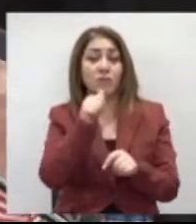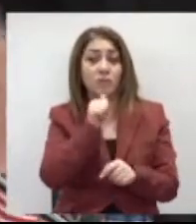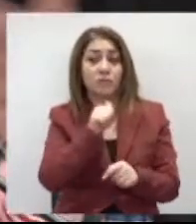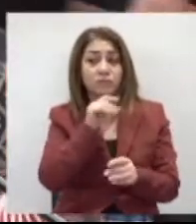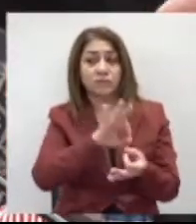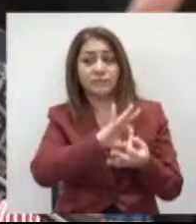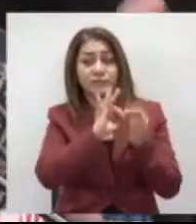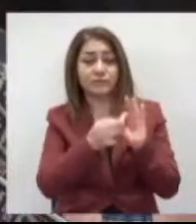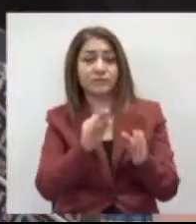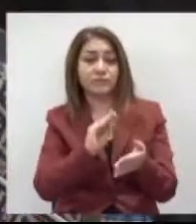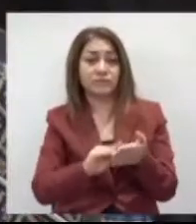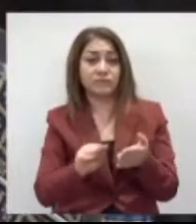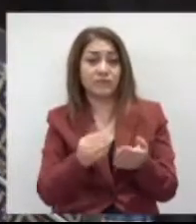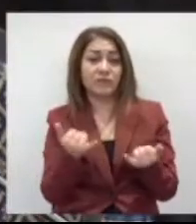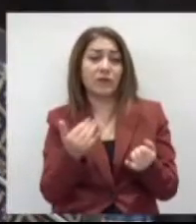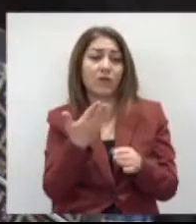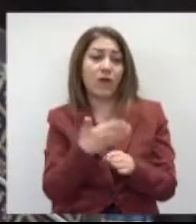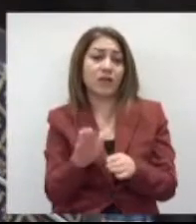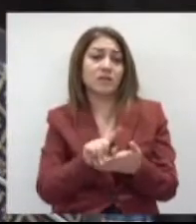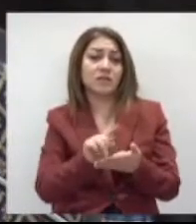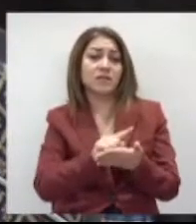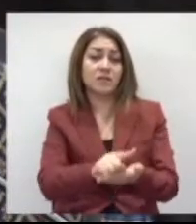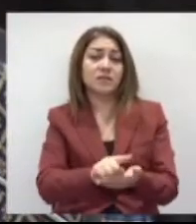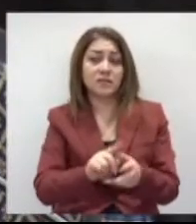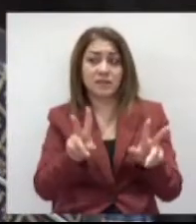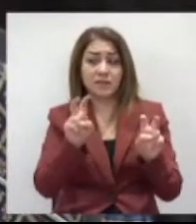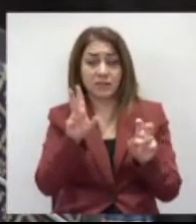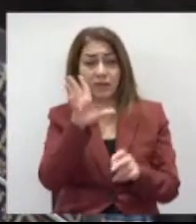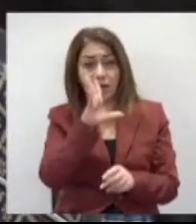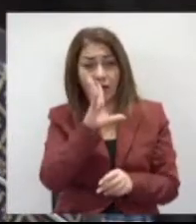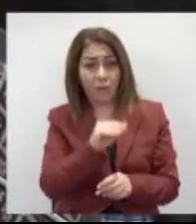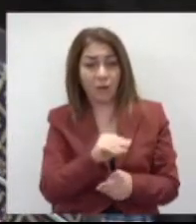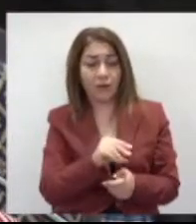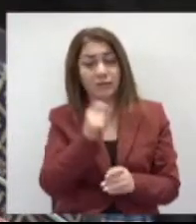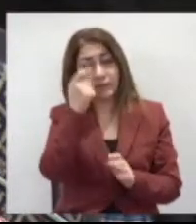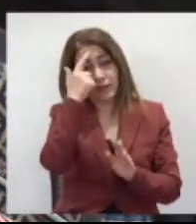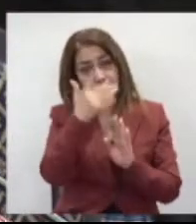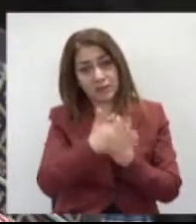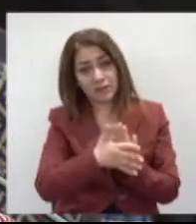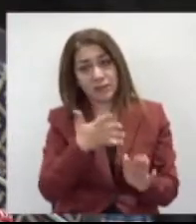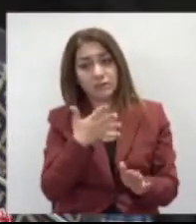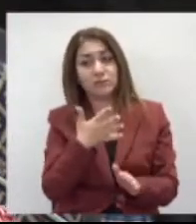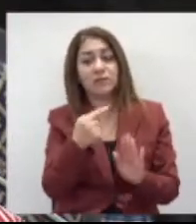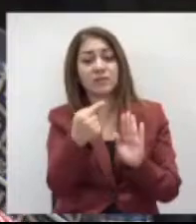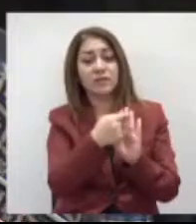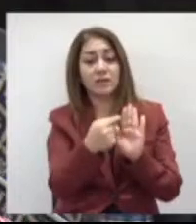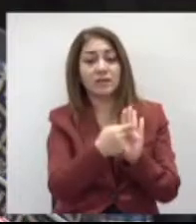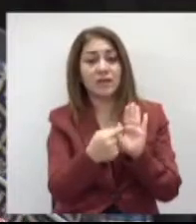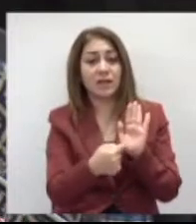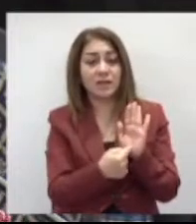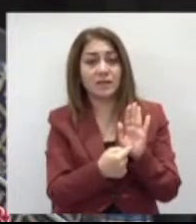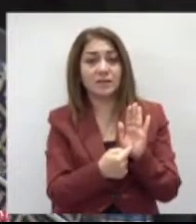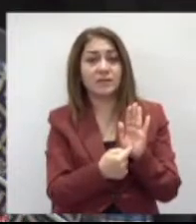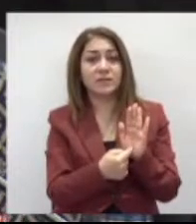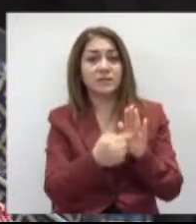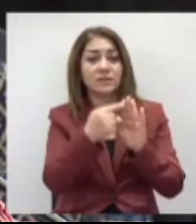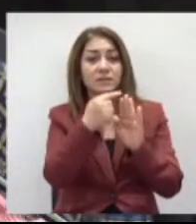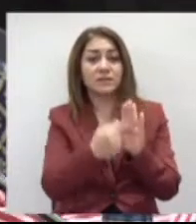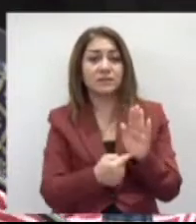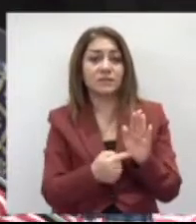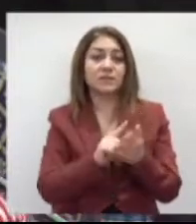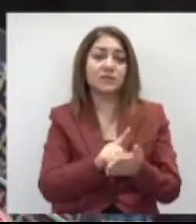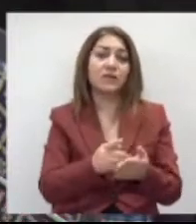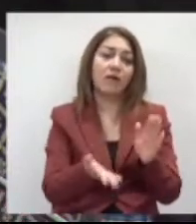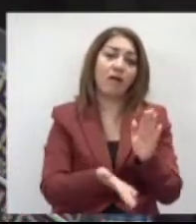դարձյալ մենք հիմա կարող ենք նաև առանձին քննարկման առարկա դարձնել սա, հասկանալ, եթե օրինակ այդ կետերի, ենթակետերի թվարկումները